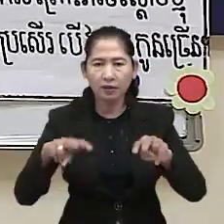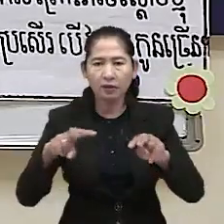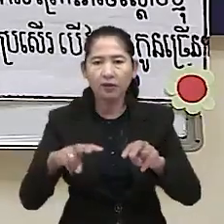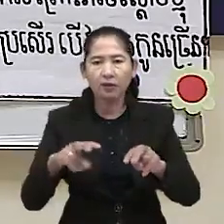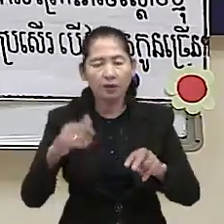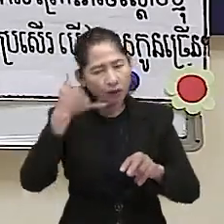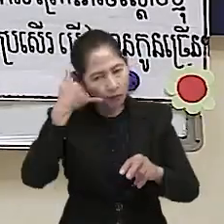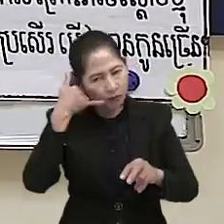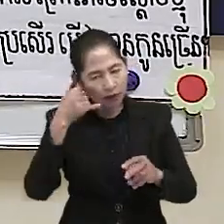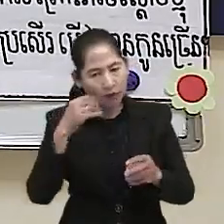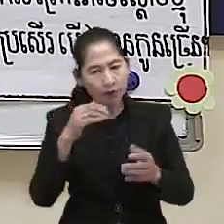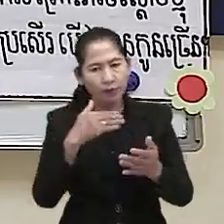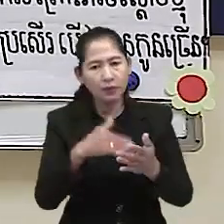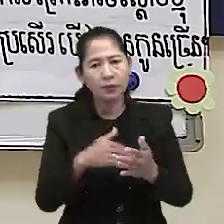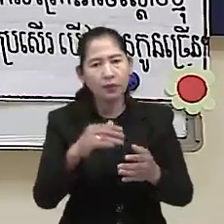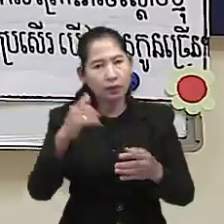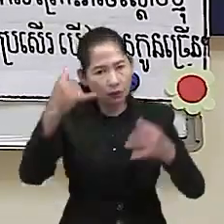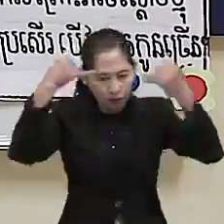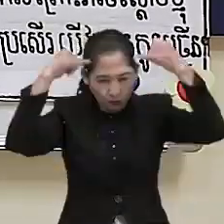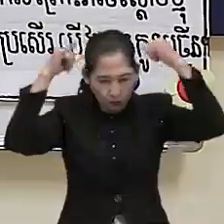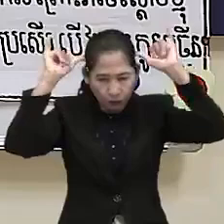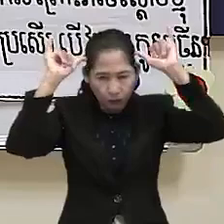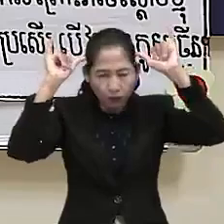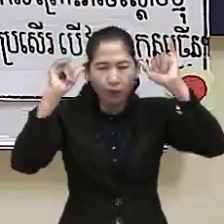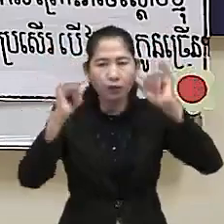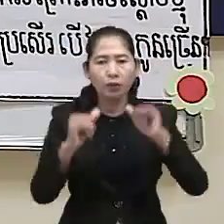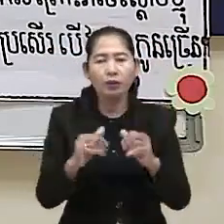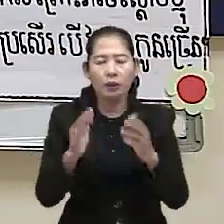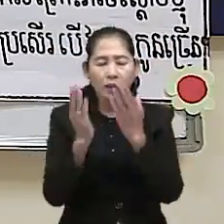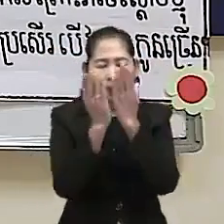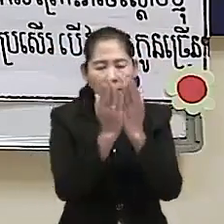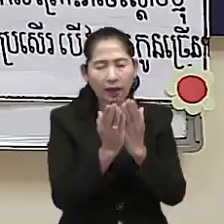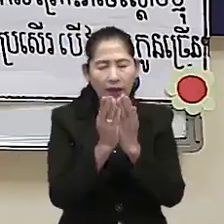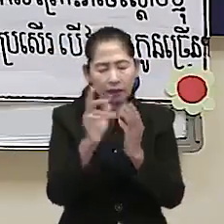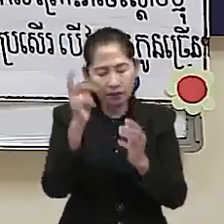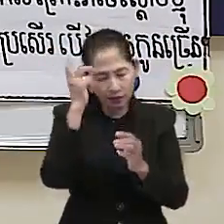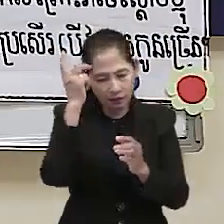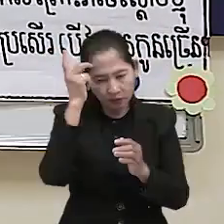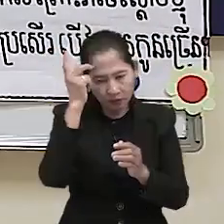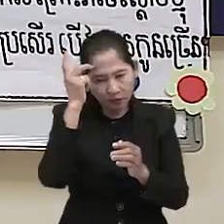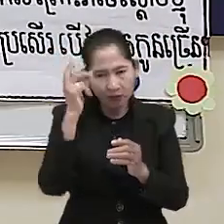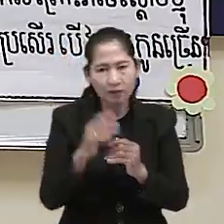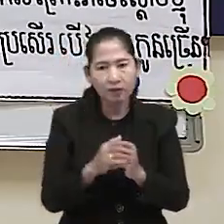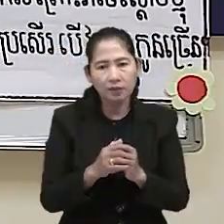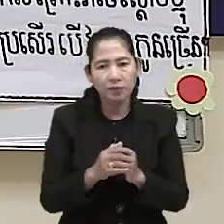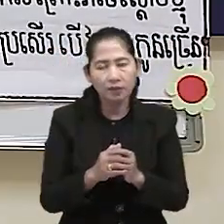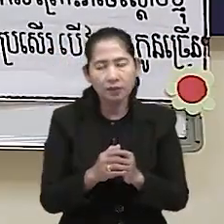ទូរស័ព្ទកូនវាយចូលពឹបសត្វគោចេញមកយើងអានយកជាគំនិតមកចា